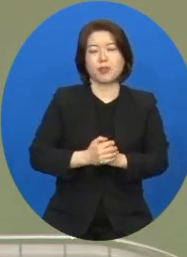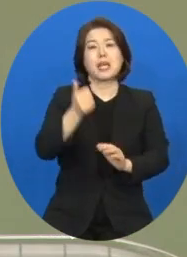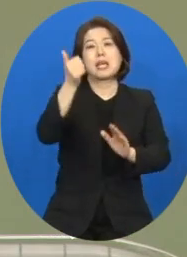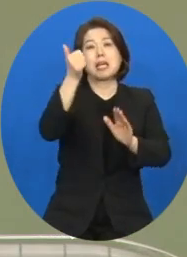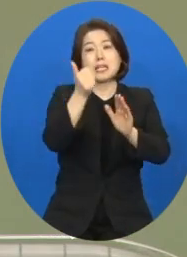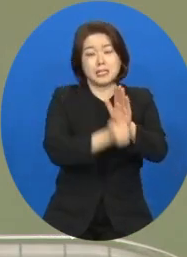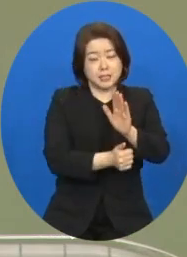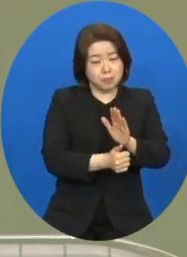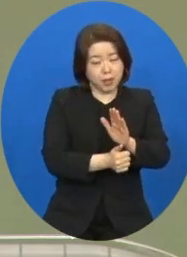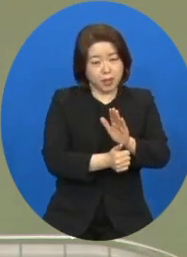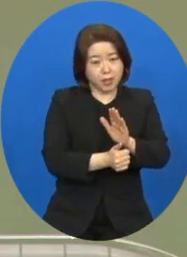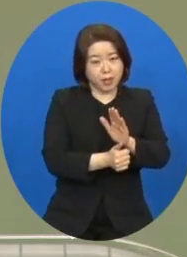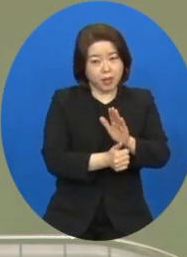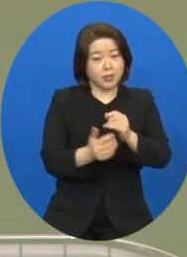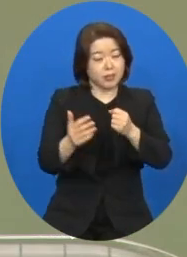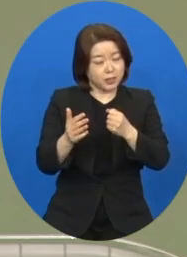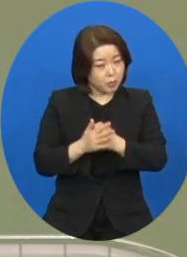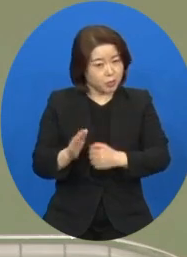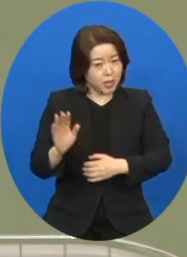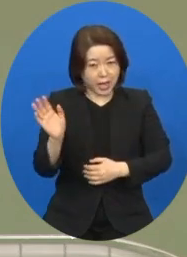실패한다고 안 할 거냐.